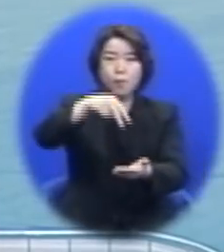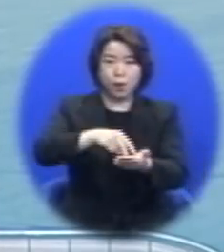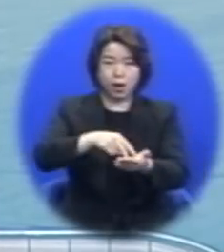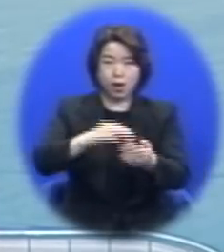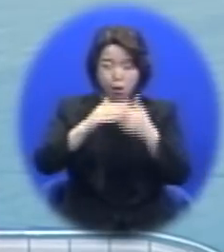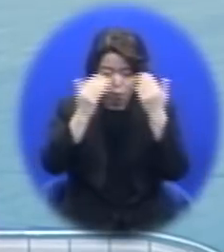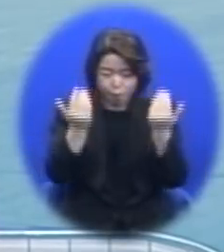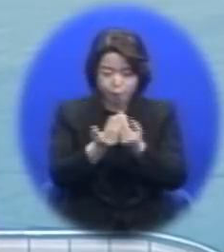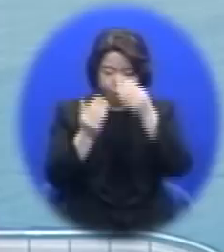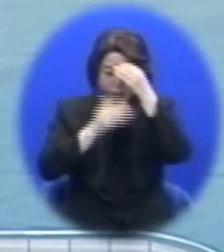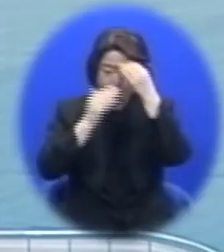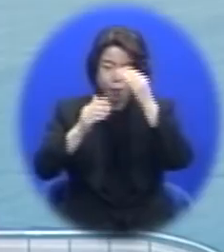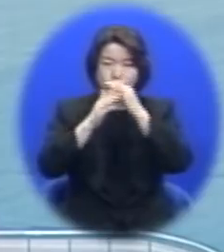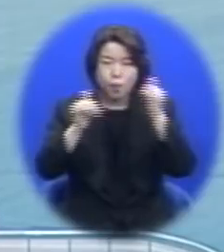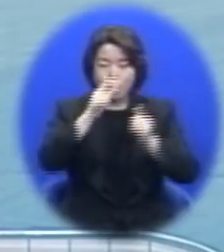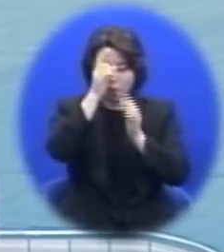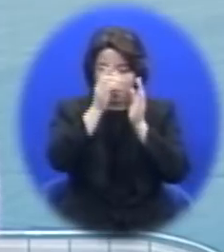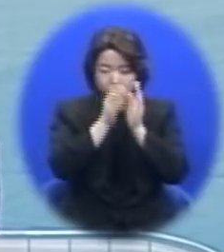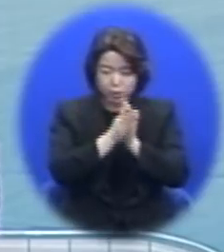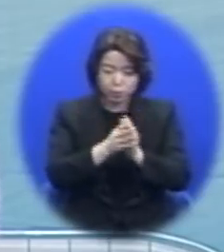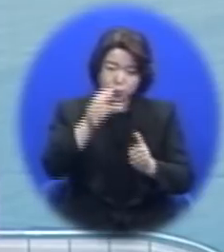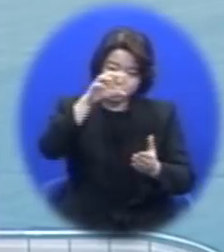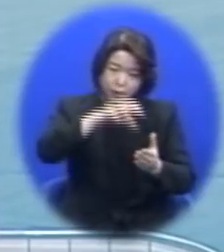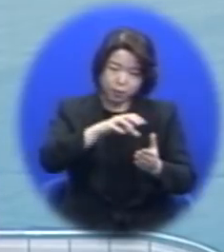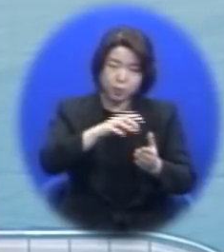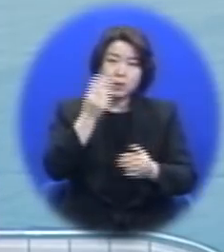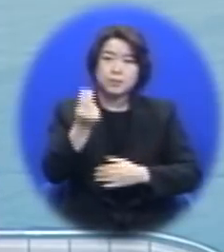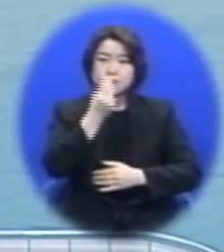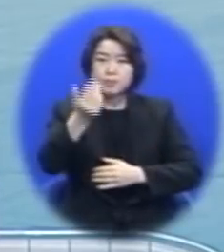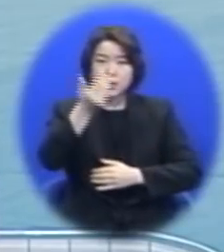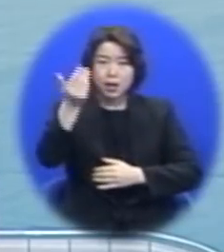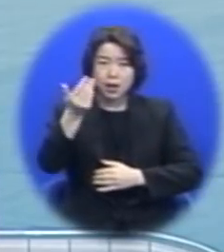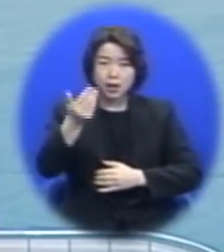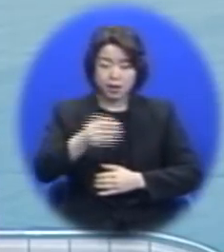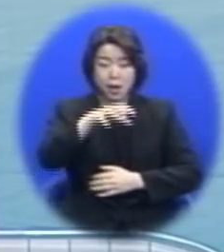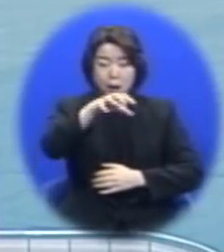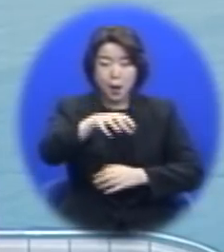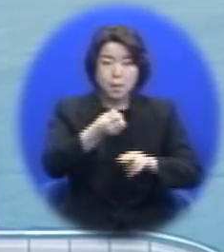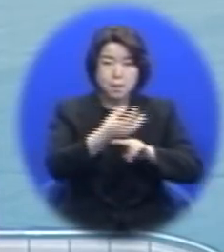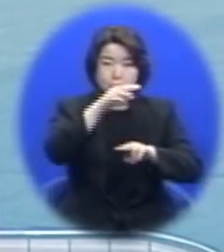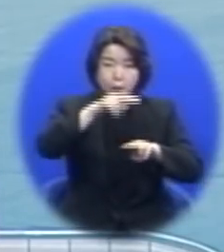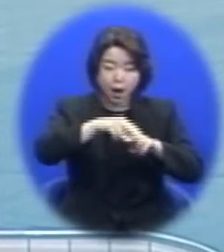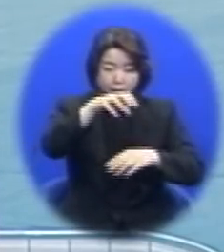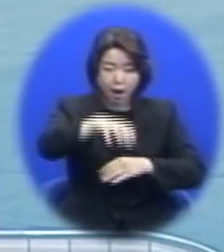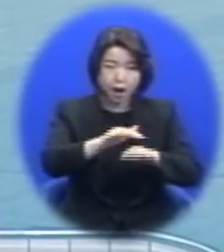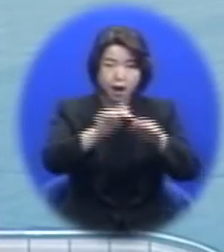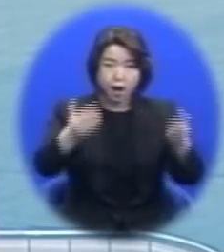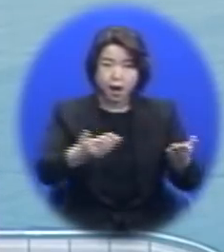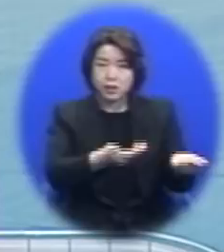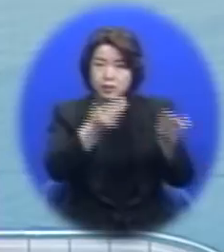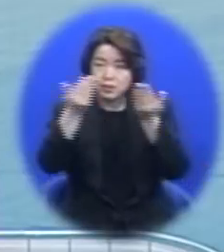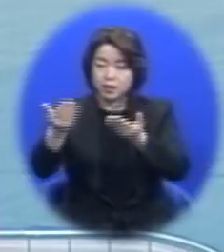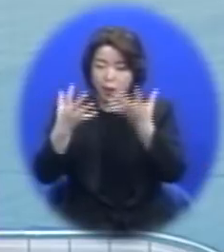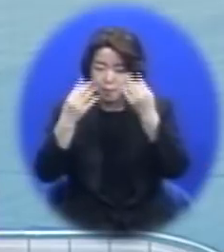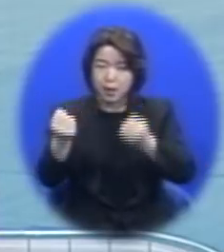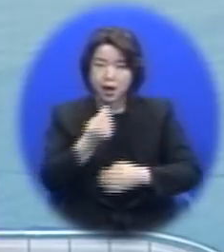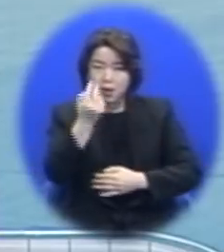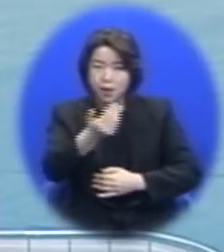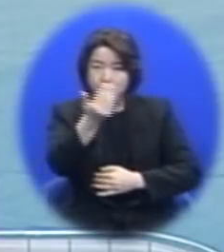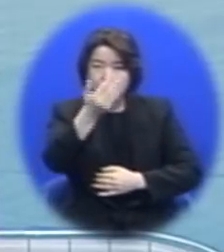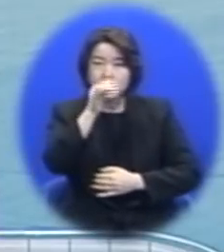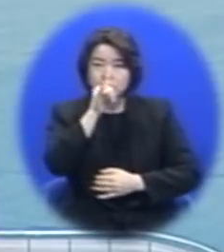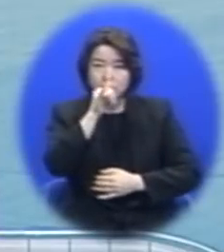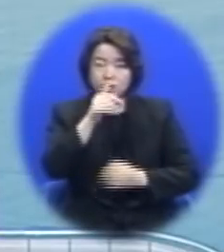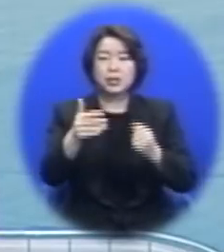기도에 향을 더해서 보좌 앞 근제단에 드리려고 많은 향을 받았습니다. 그래서 향의